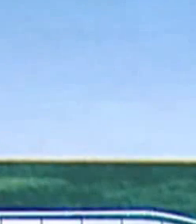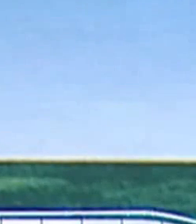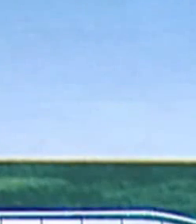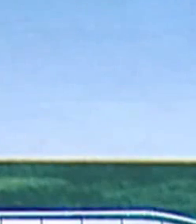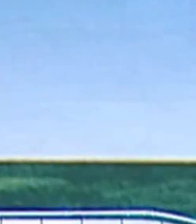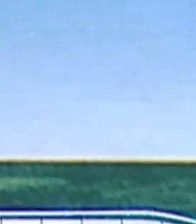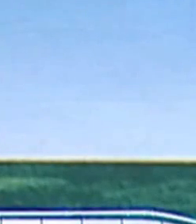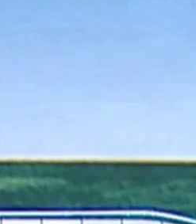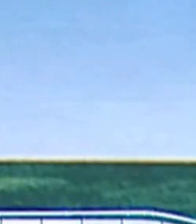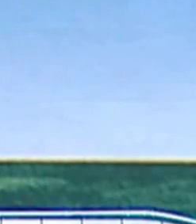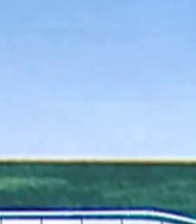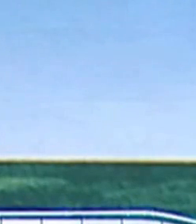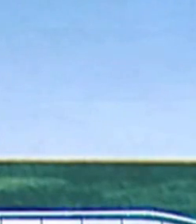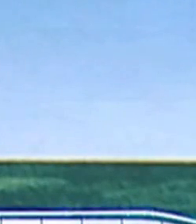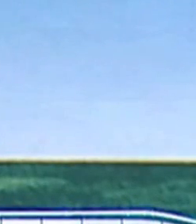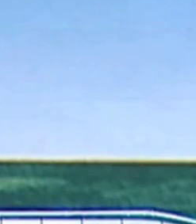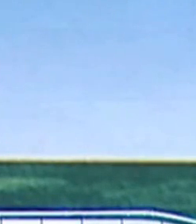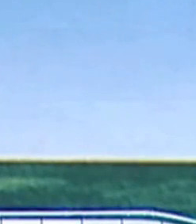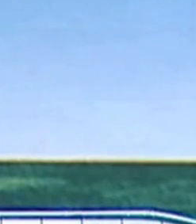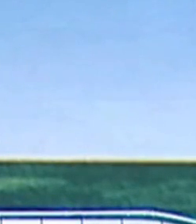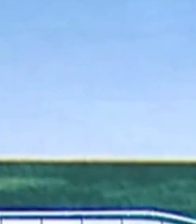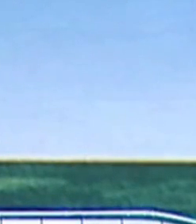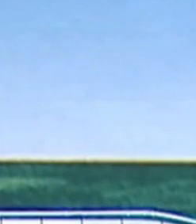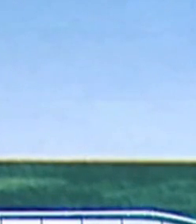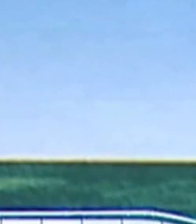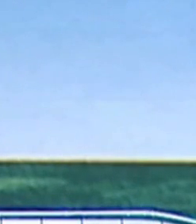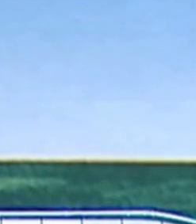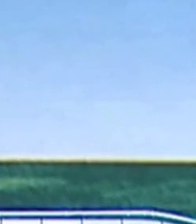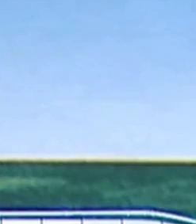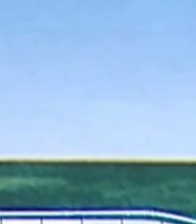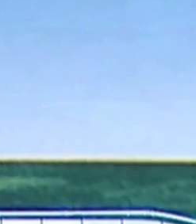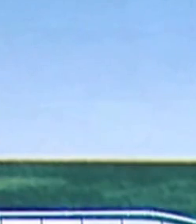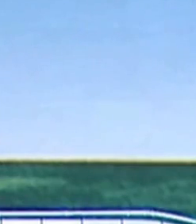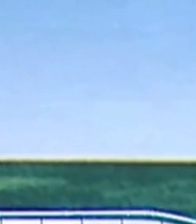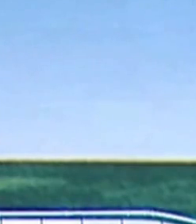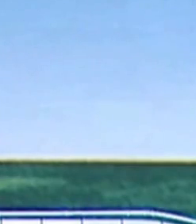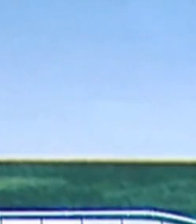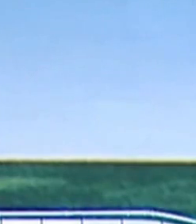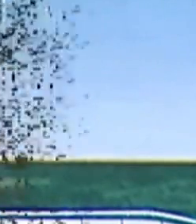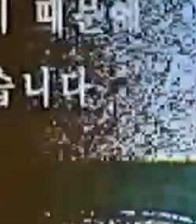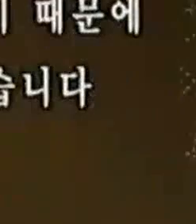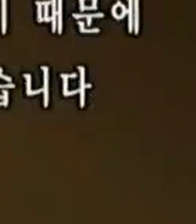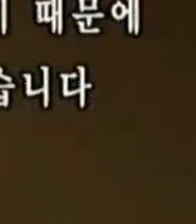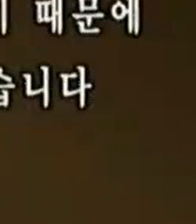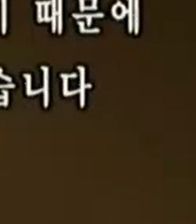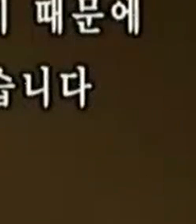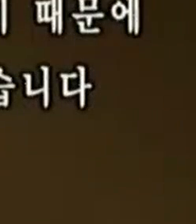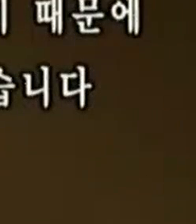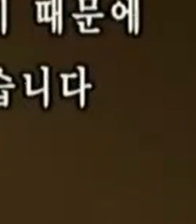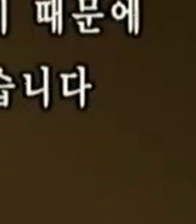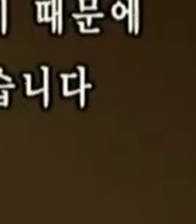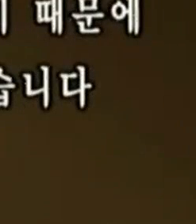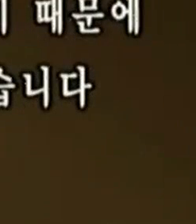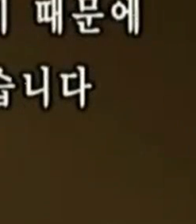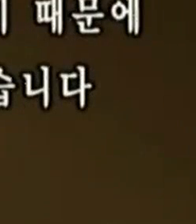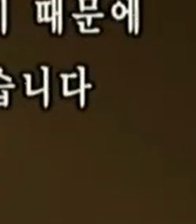오늘 우리에게 주신 하나님의 말씀은 로마서 5장 12절부터 21절까지의